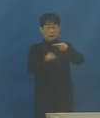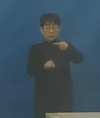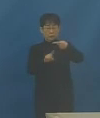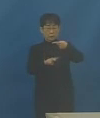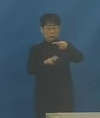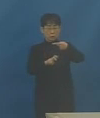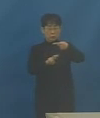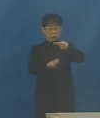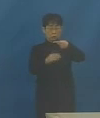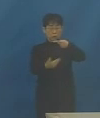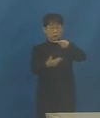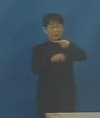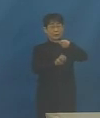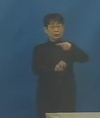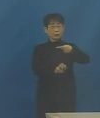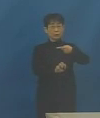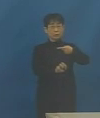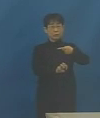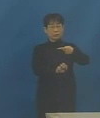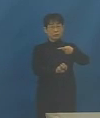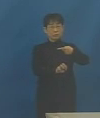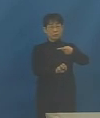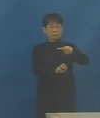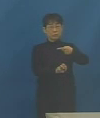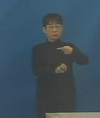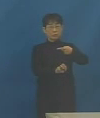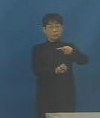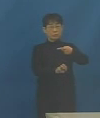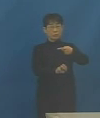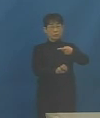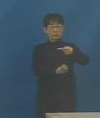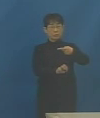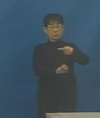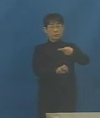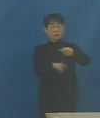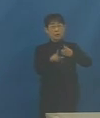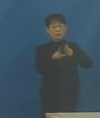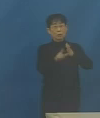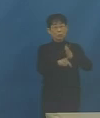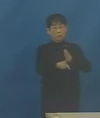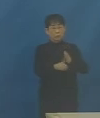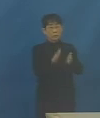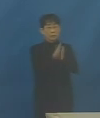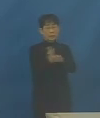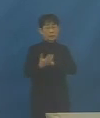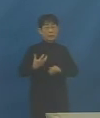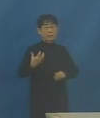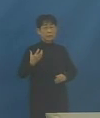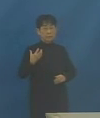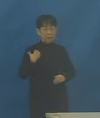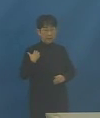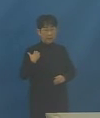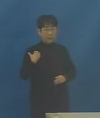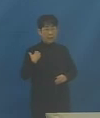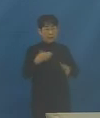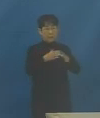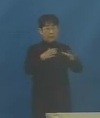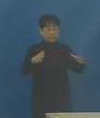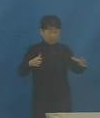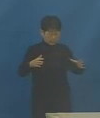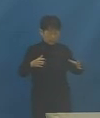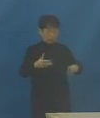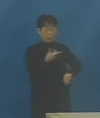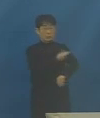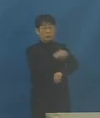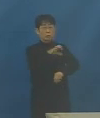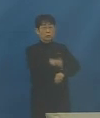重苦30でへまああの最初の航宇研へ大規模接種倉石の方からスタートさせて